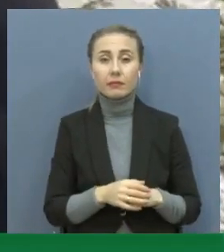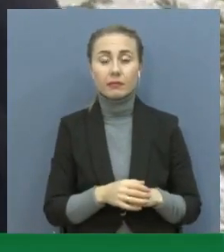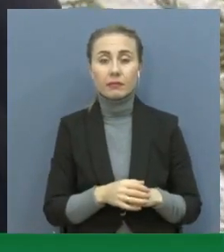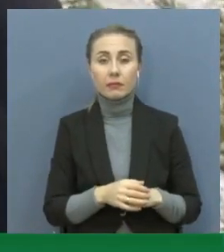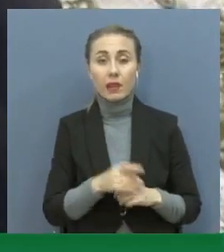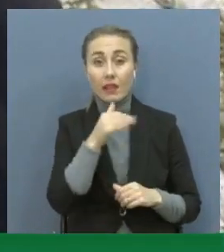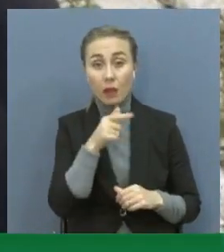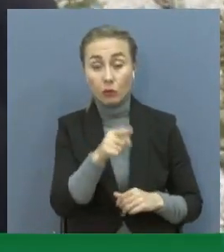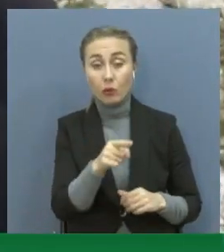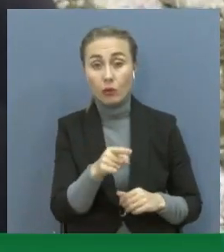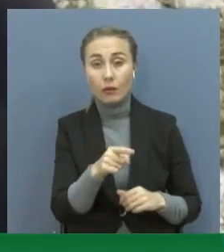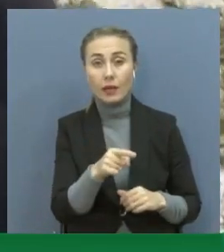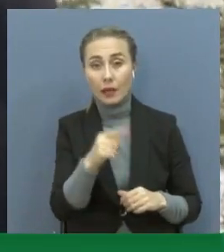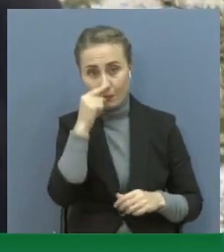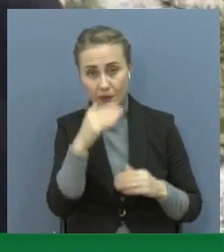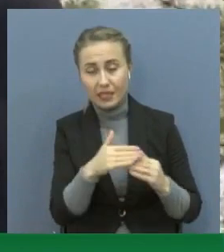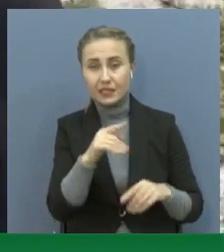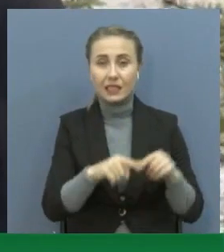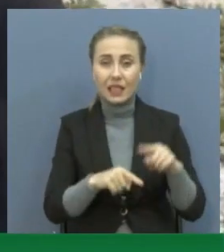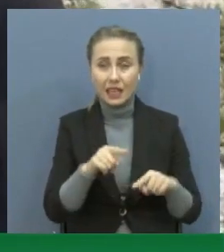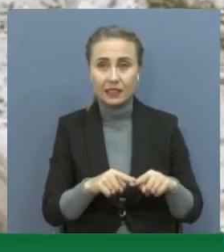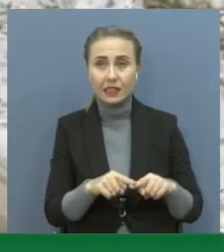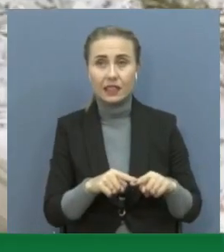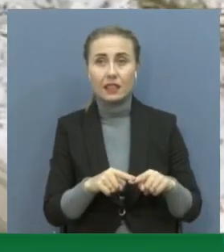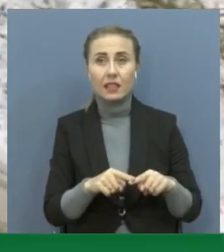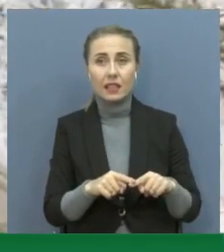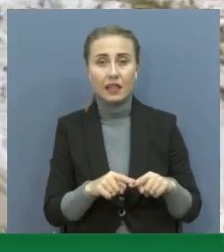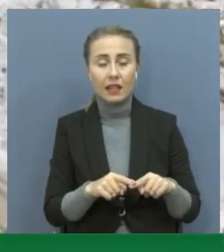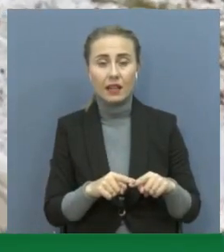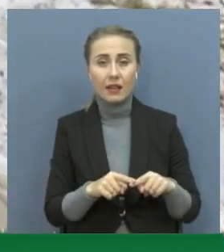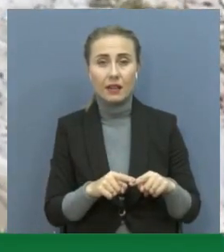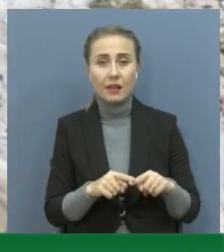На тот момент, ну, близкие, родители особо